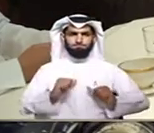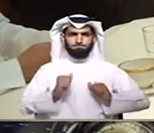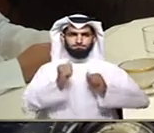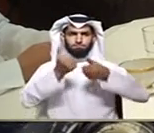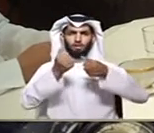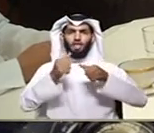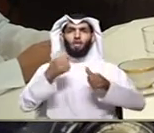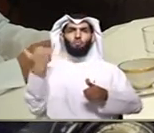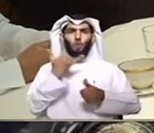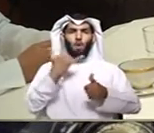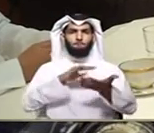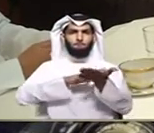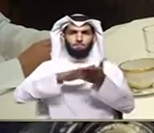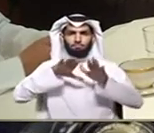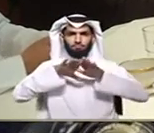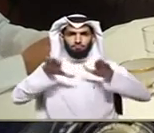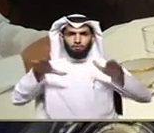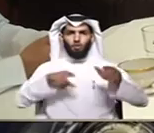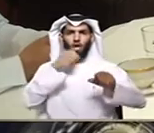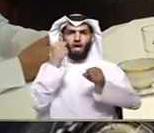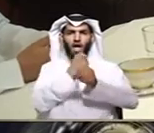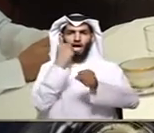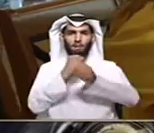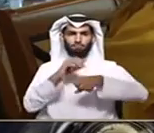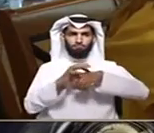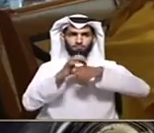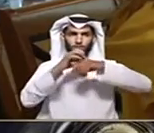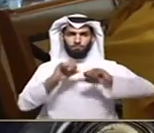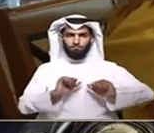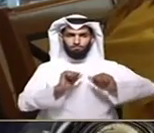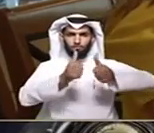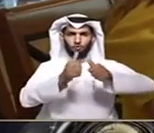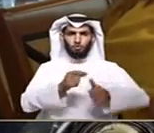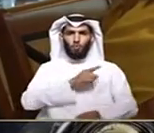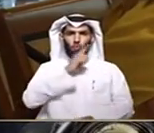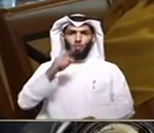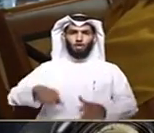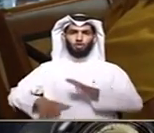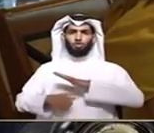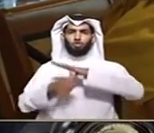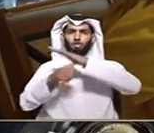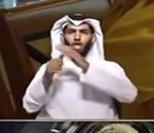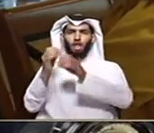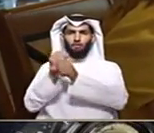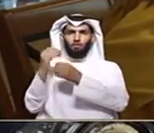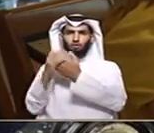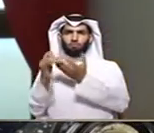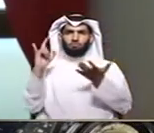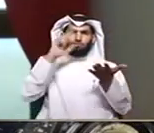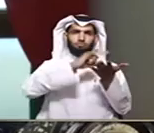استقرار المنطقة ودورها في العمل الإنساني، وتطرق إلى زيارة سمو الأمير حفظه الله ورعاه إلى